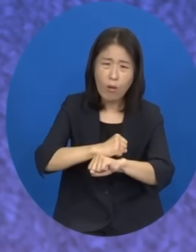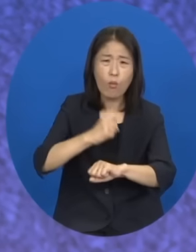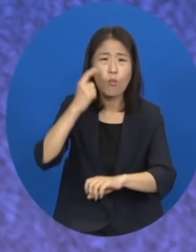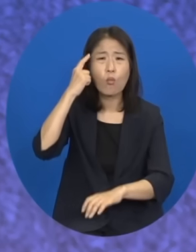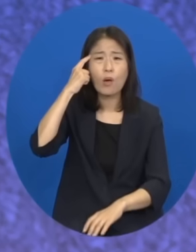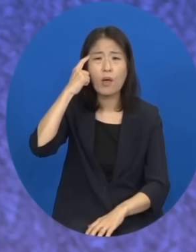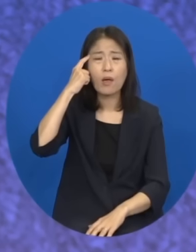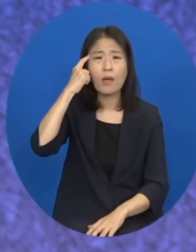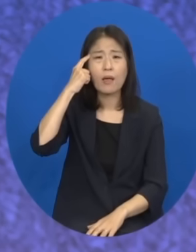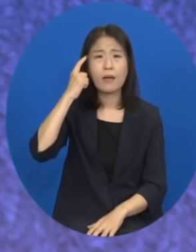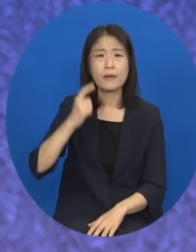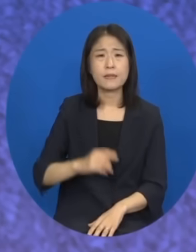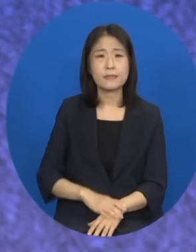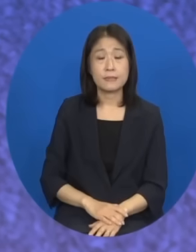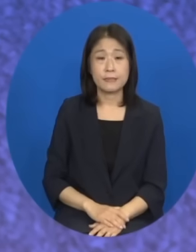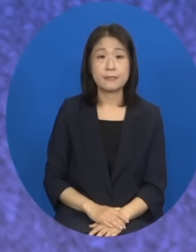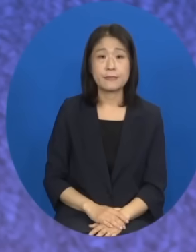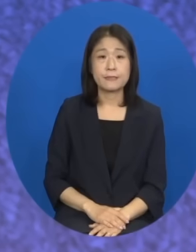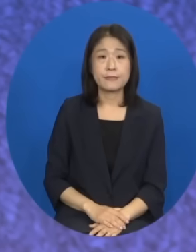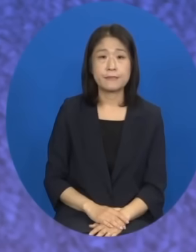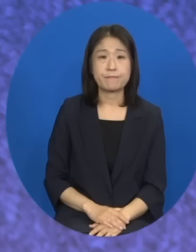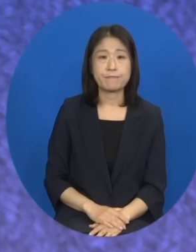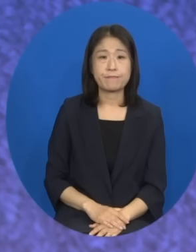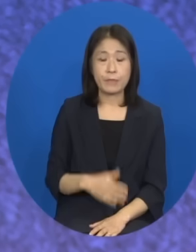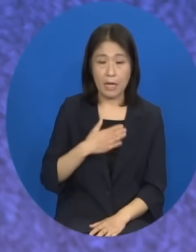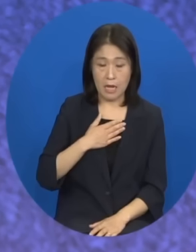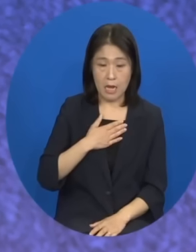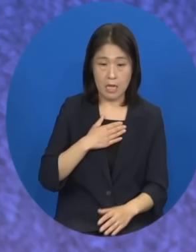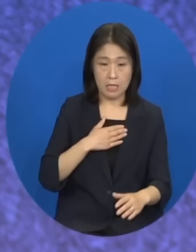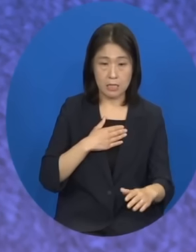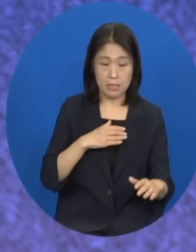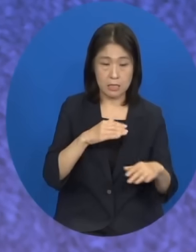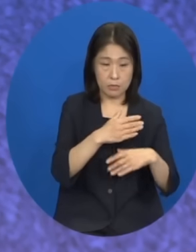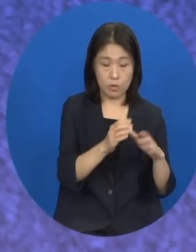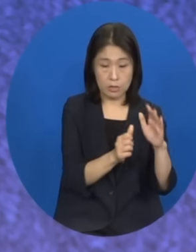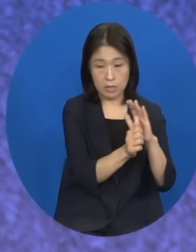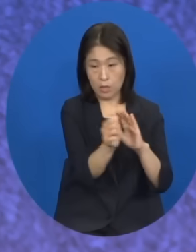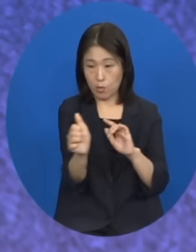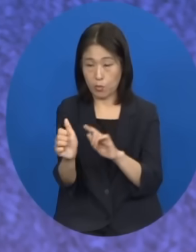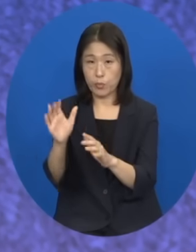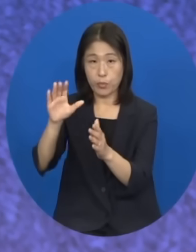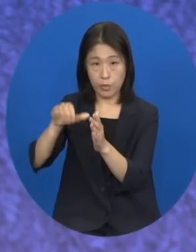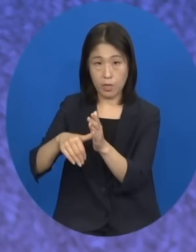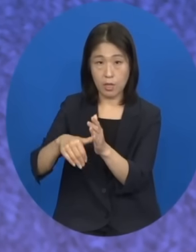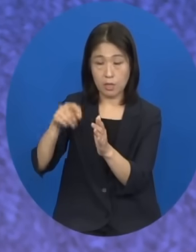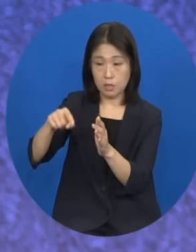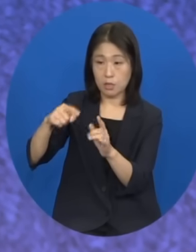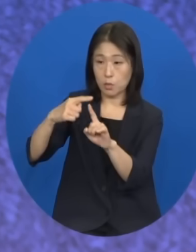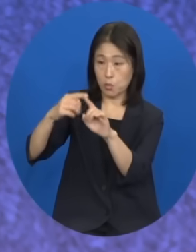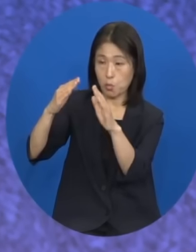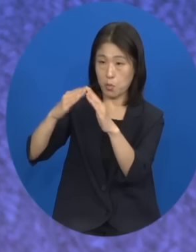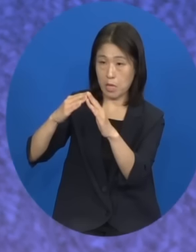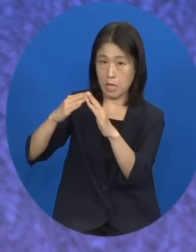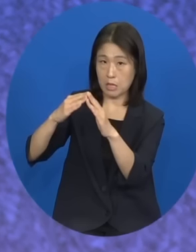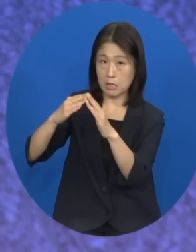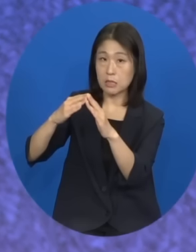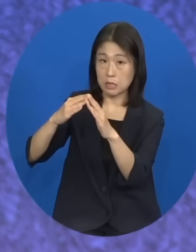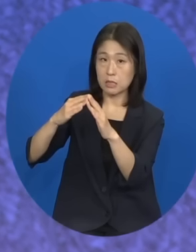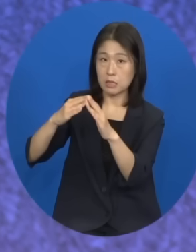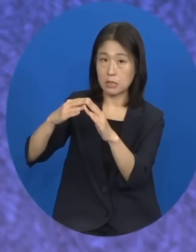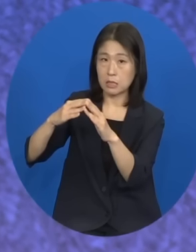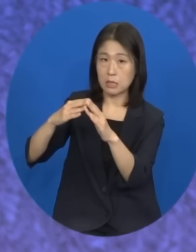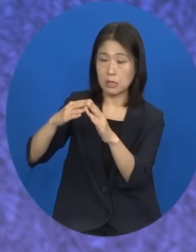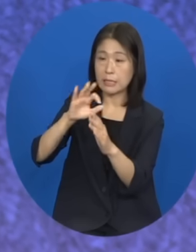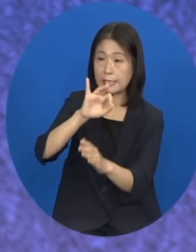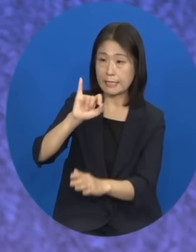그리고 이제 돌아 나오는데 그 모리아 교회 앞에 이반 로버츠의 그